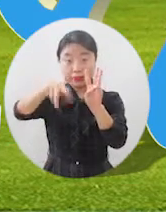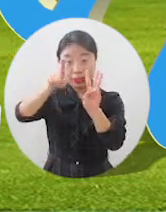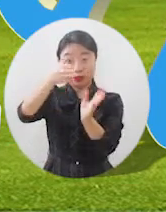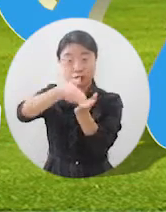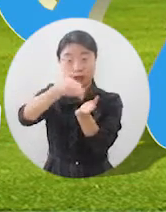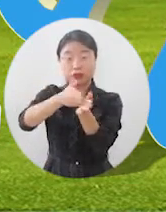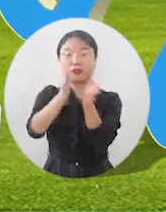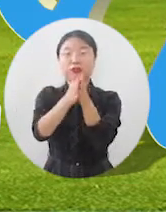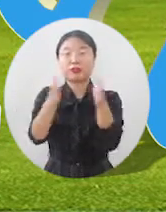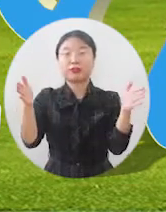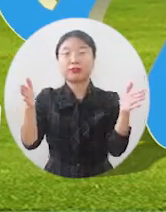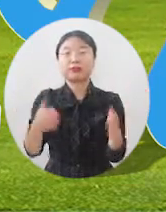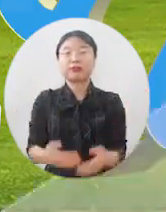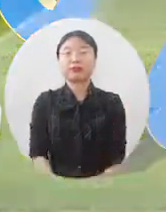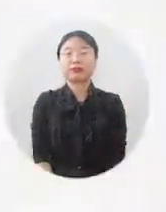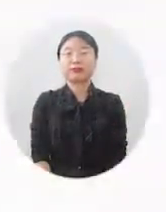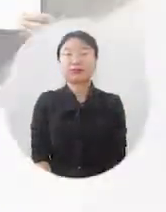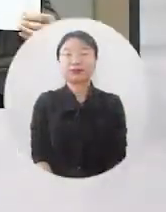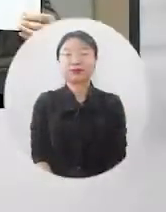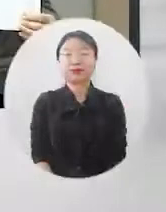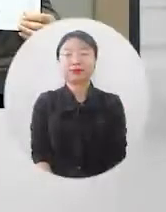의왕시 시정뉴스 시작합니다.